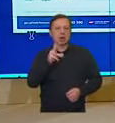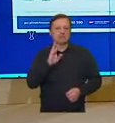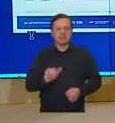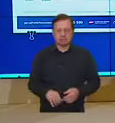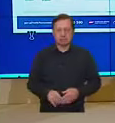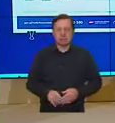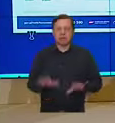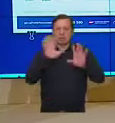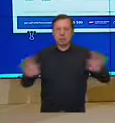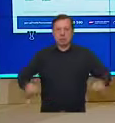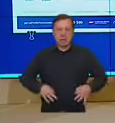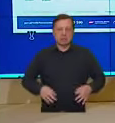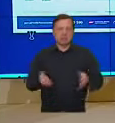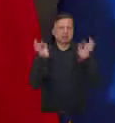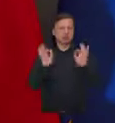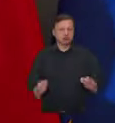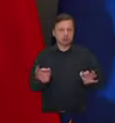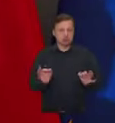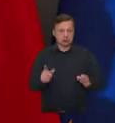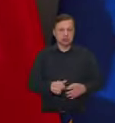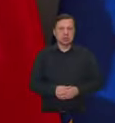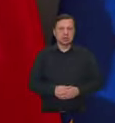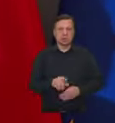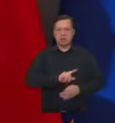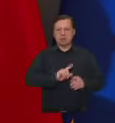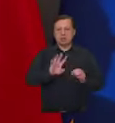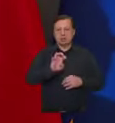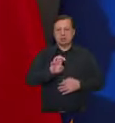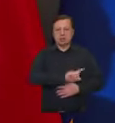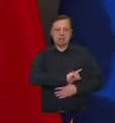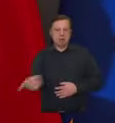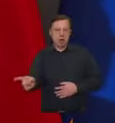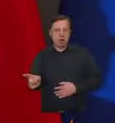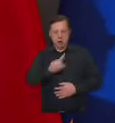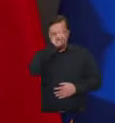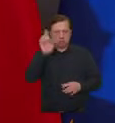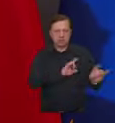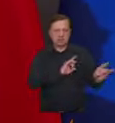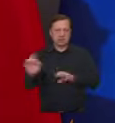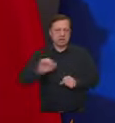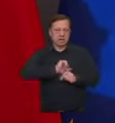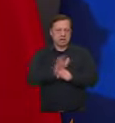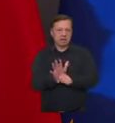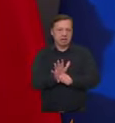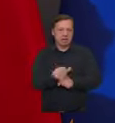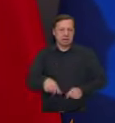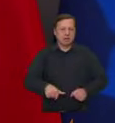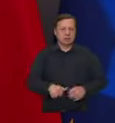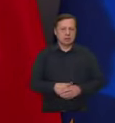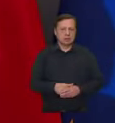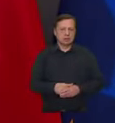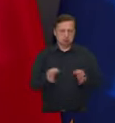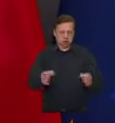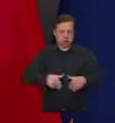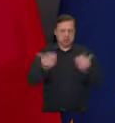Szanowni państwo, dzisiaj ponad 400 osób zarażonych koronawirusem. W